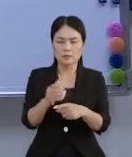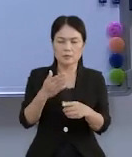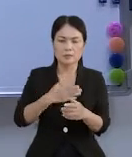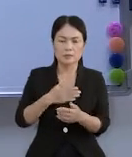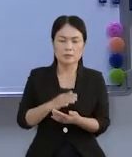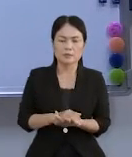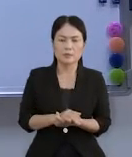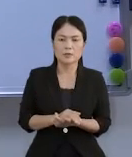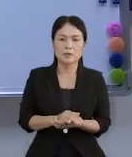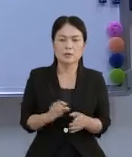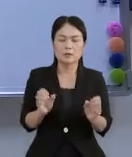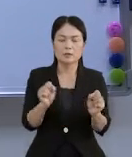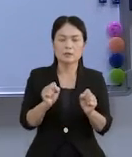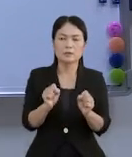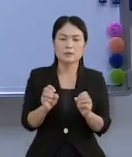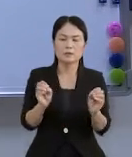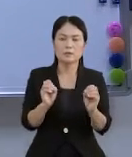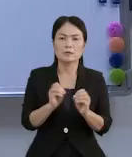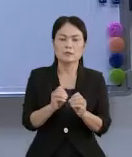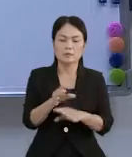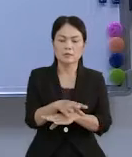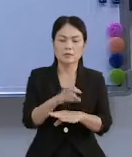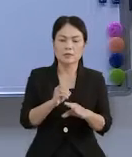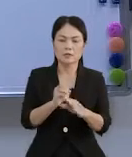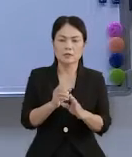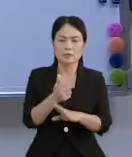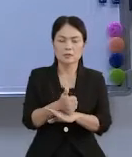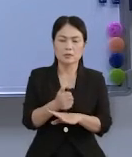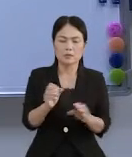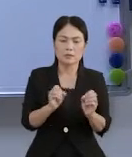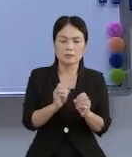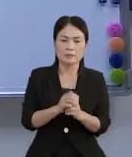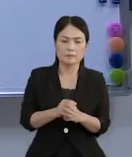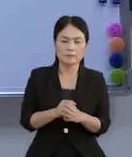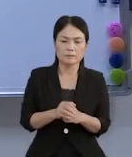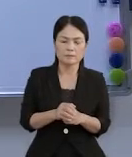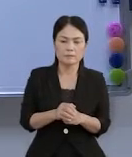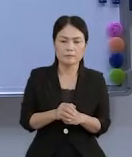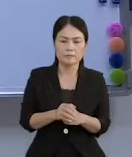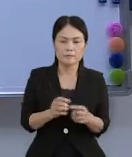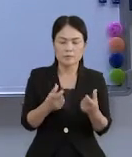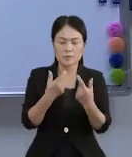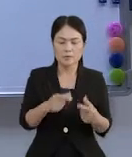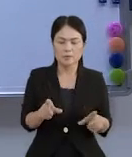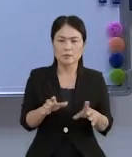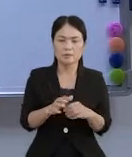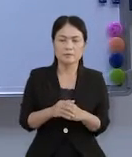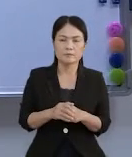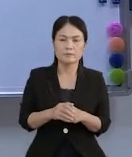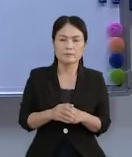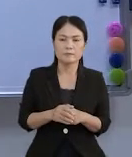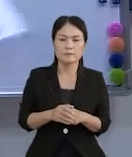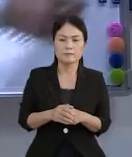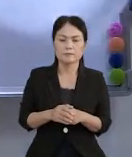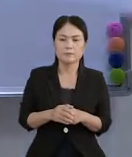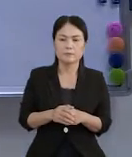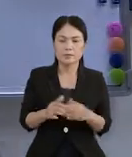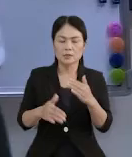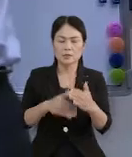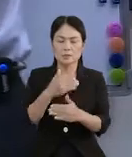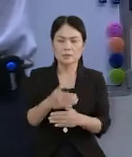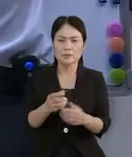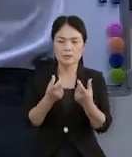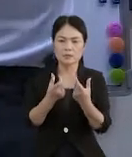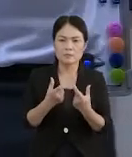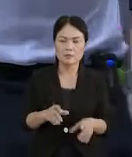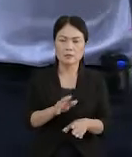rủ. Đau ơi mình bạch chấm lòng và thiên tế. Con đọt xài vô tèm đòn. Còn tác đầm nạ cao trong